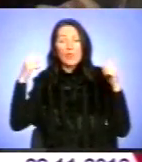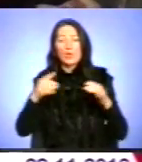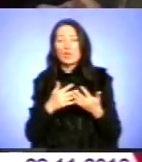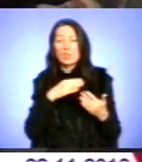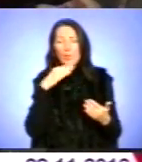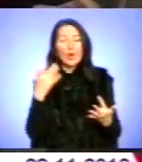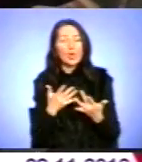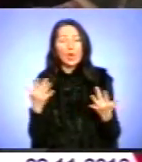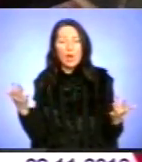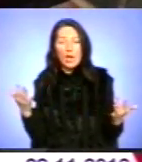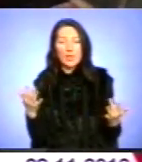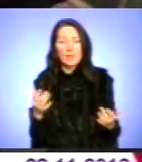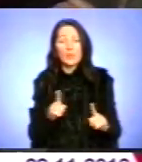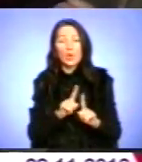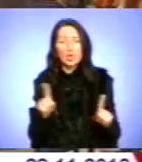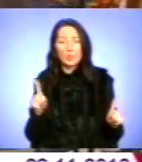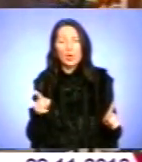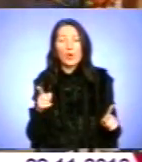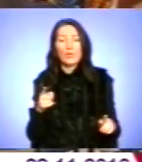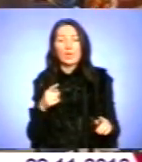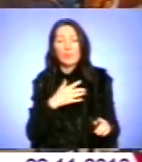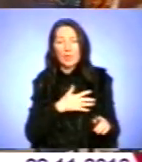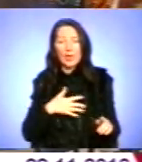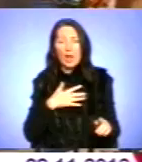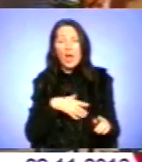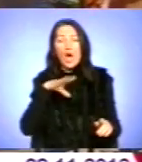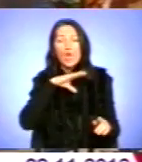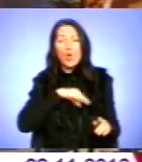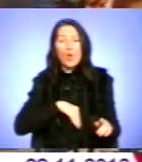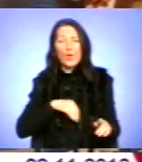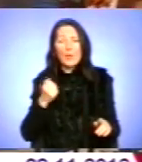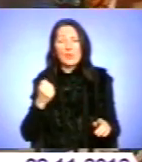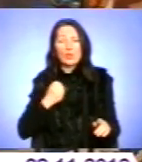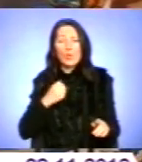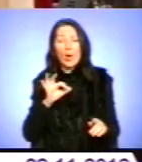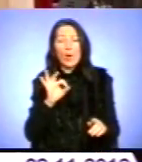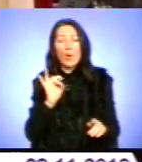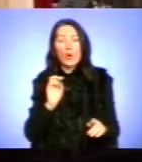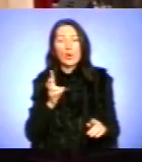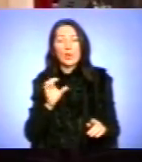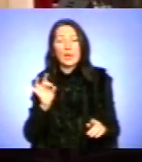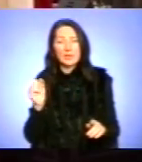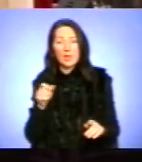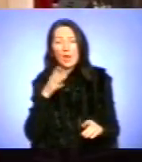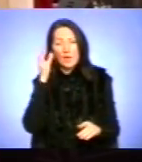вважають учасники вечора. Особливо він переймається духовими військовими оркестрами. Вважає, що їм важче себе